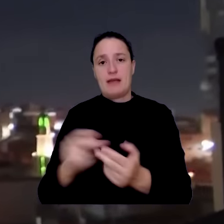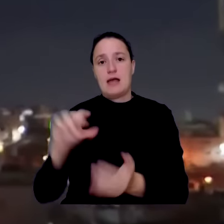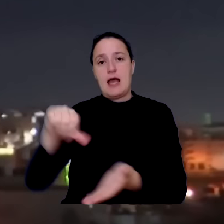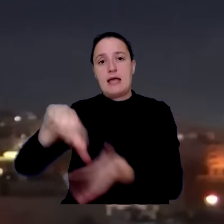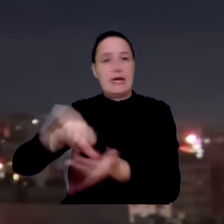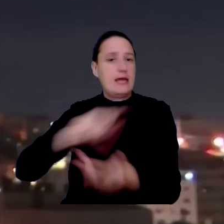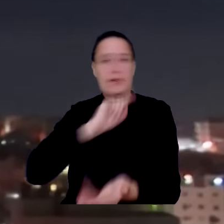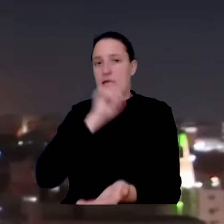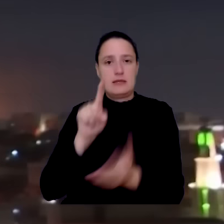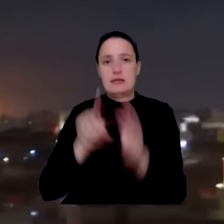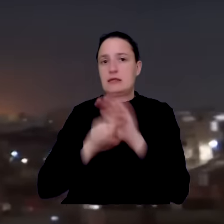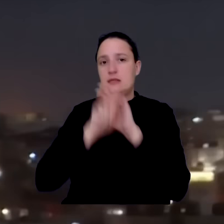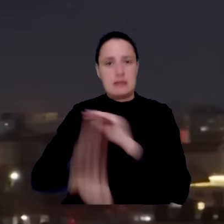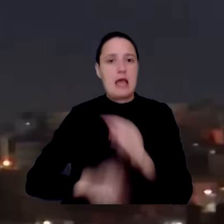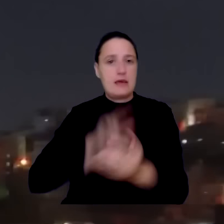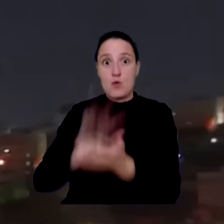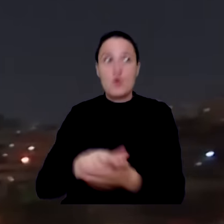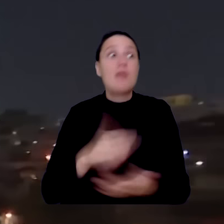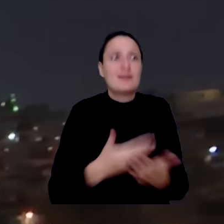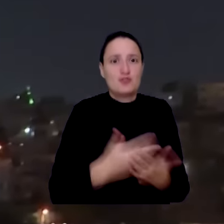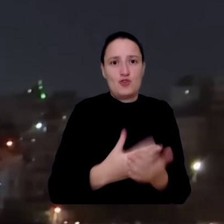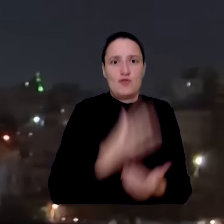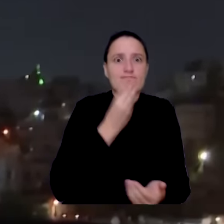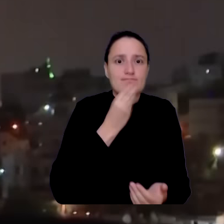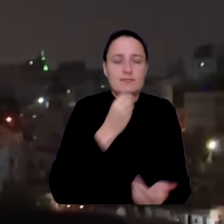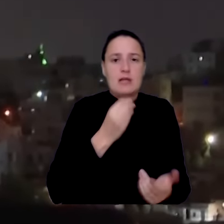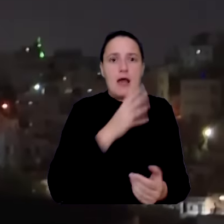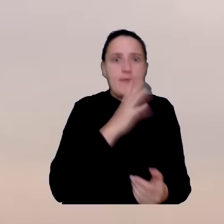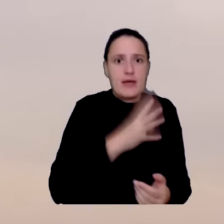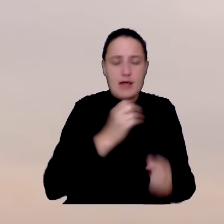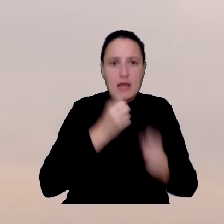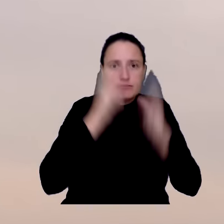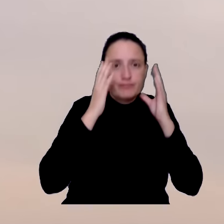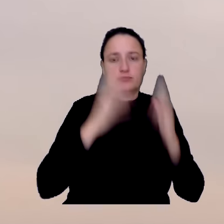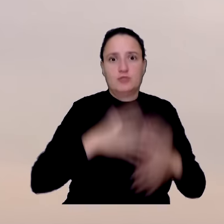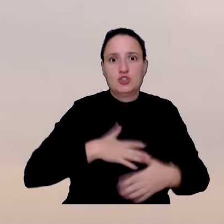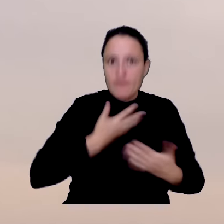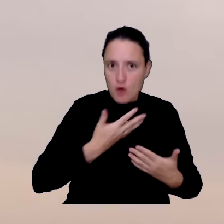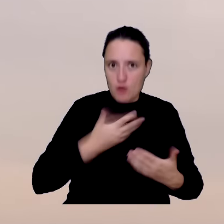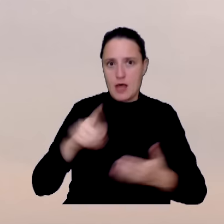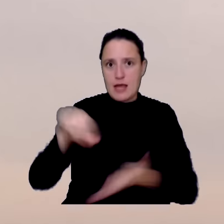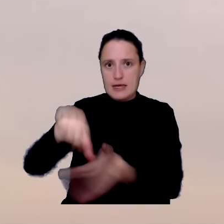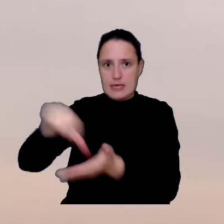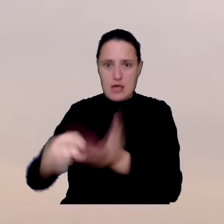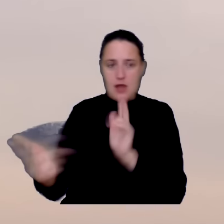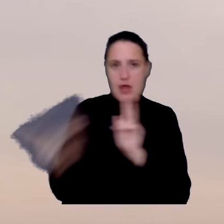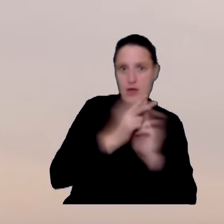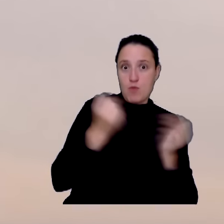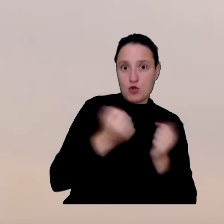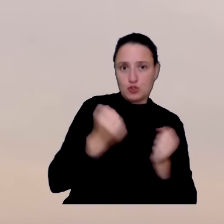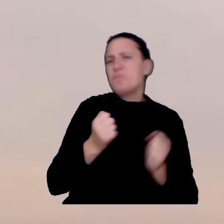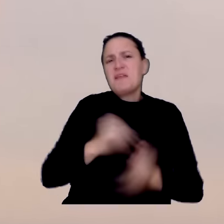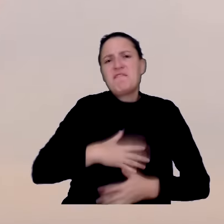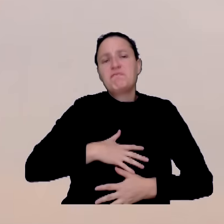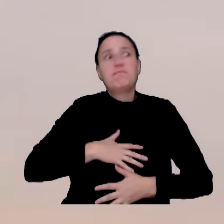Możliwości Teheranu zaskoczyły zarówno Tel Awiw, jak i Waszyngton. Trudno powiedzieć, że Izrael wystraszył się irańskiego potencjału,